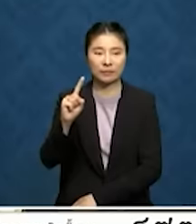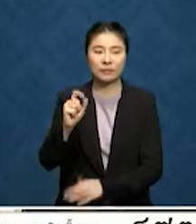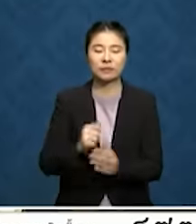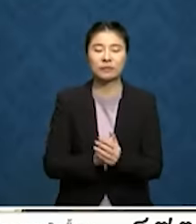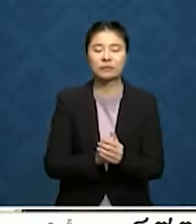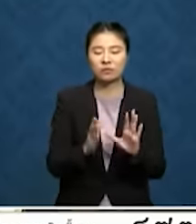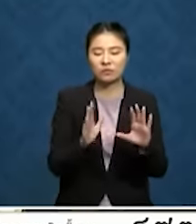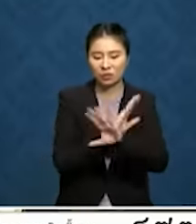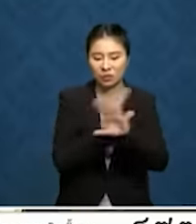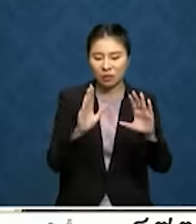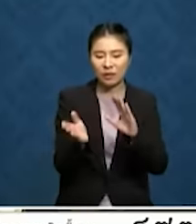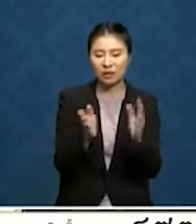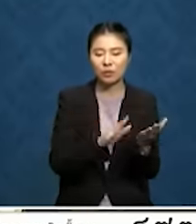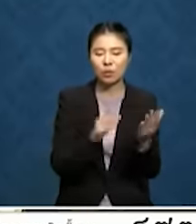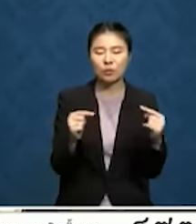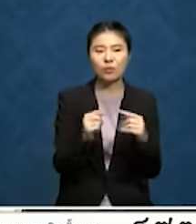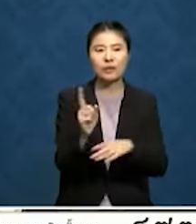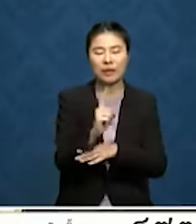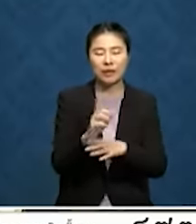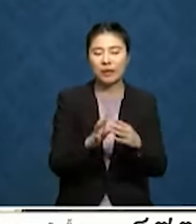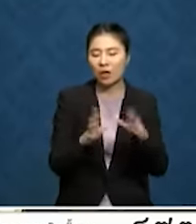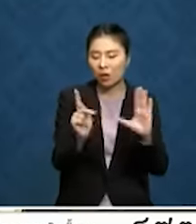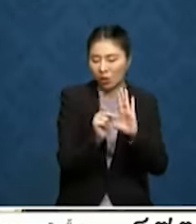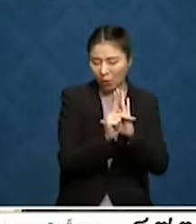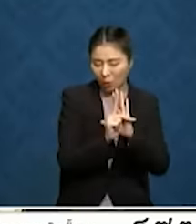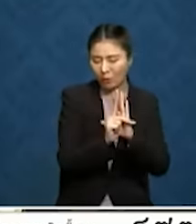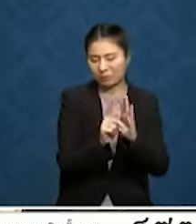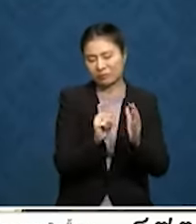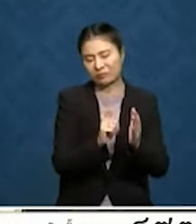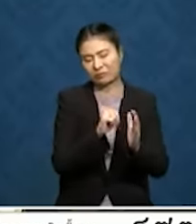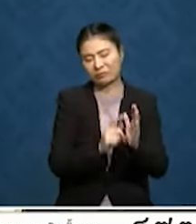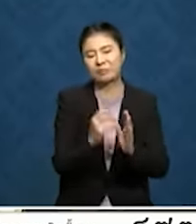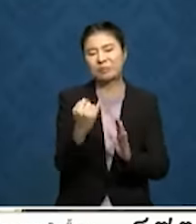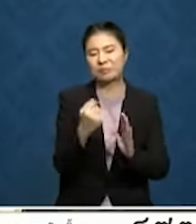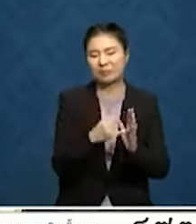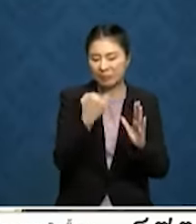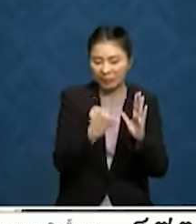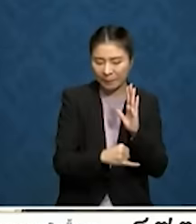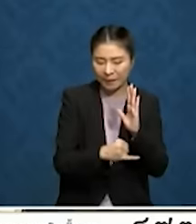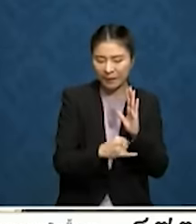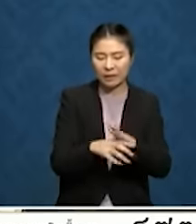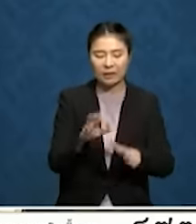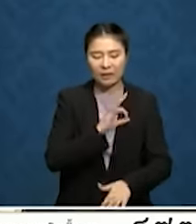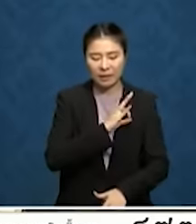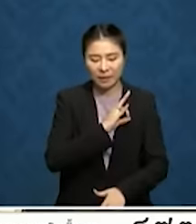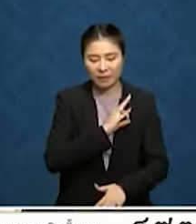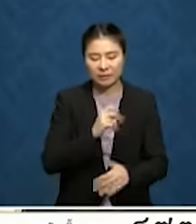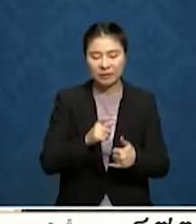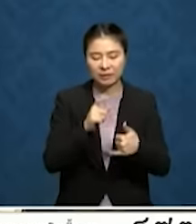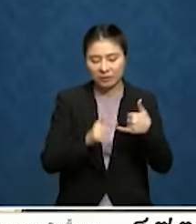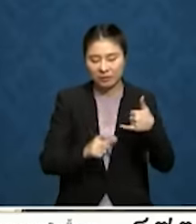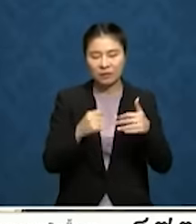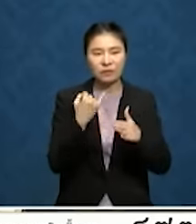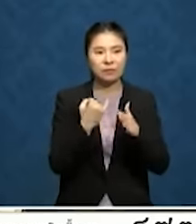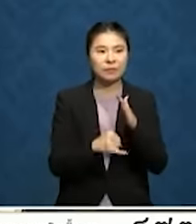ที่นับรวมการยุบพรรคจากการขาดหลักเกณฑ์การขาดสุดคุณสมบัติการขาดสมาชิกต่างๆของพรรคการเมืองด้วยแต่ห